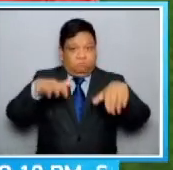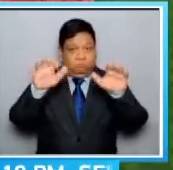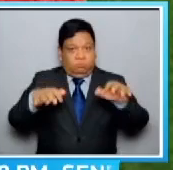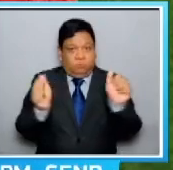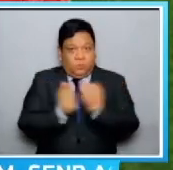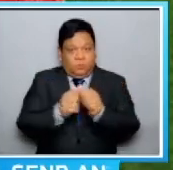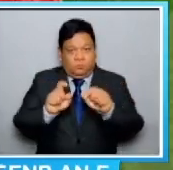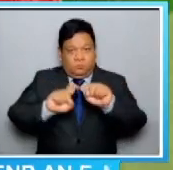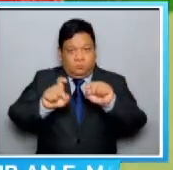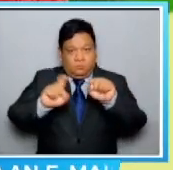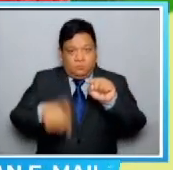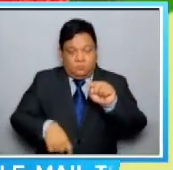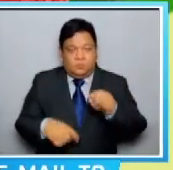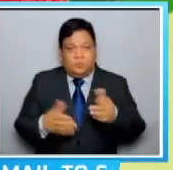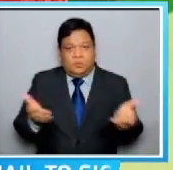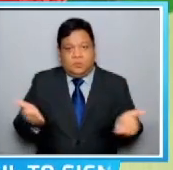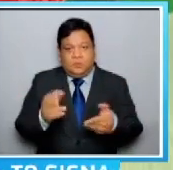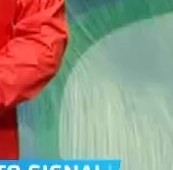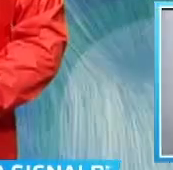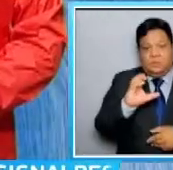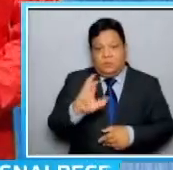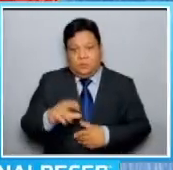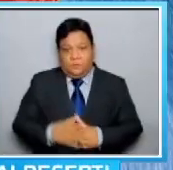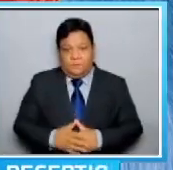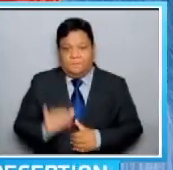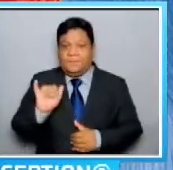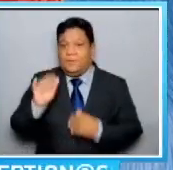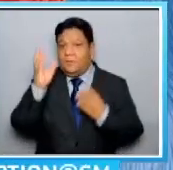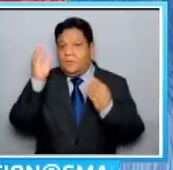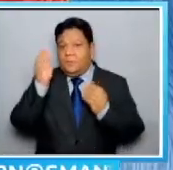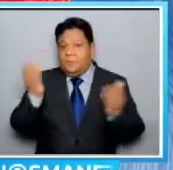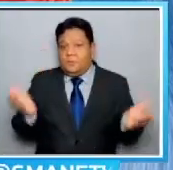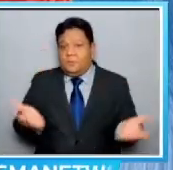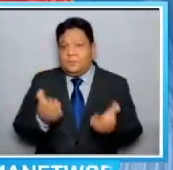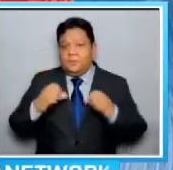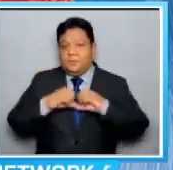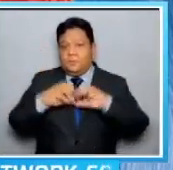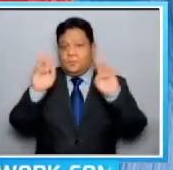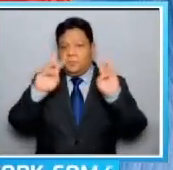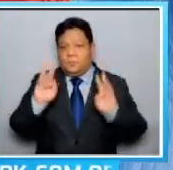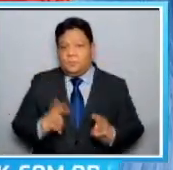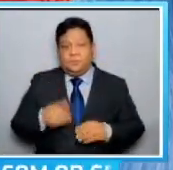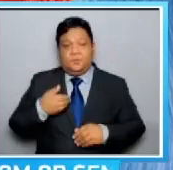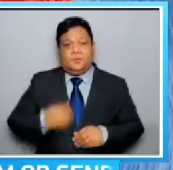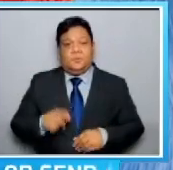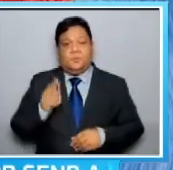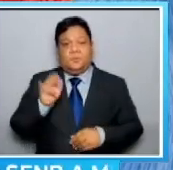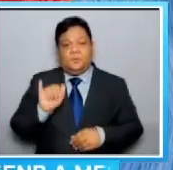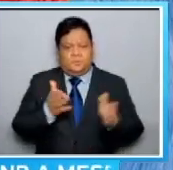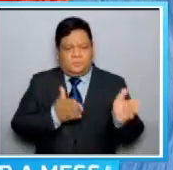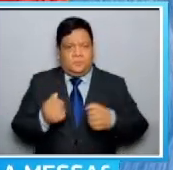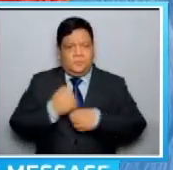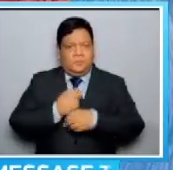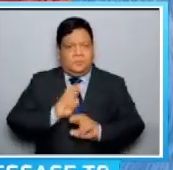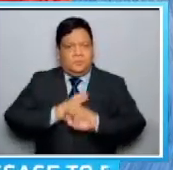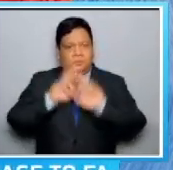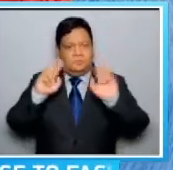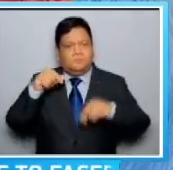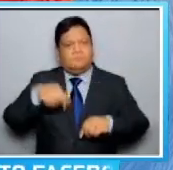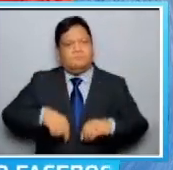ng Metro Manila. Yan ang latest mula sa GMA Weather. Ako po si Nathaniel Cruz, magplano para sigurado. I am